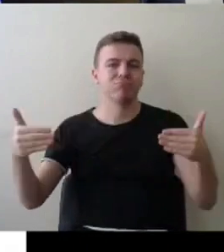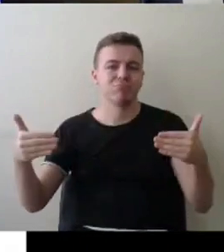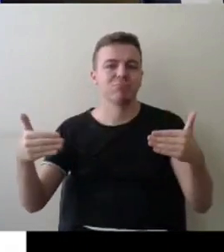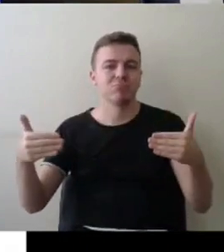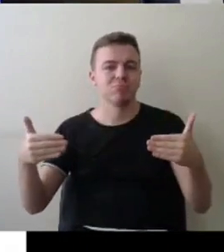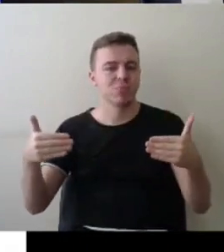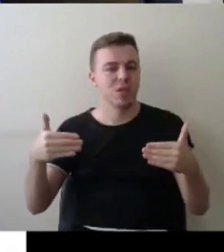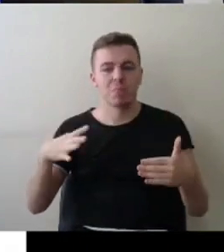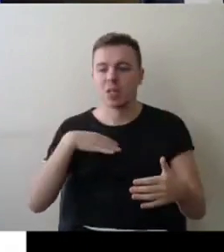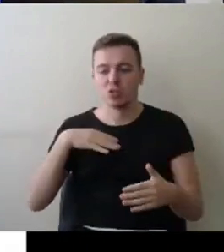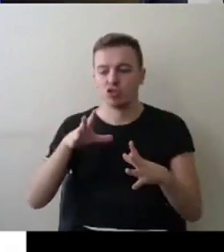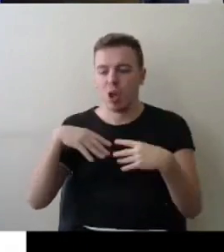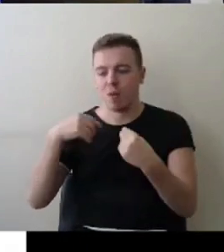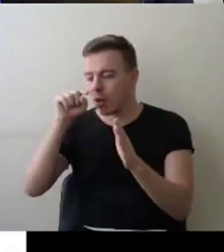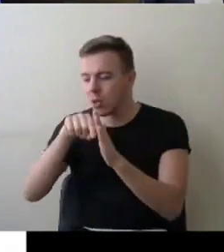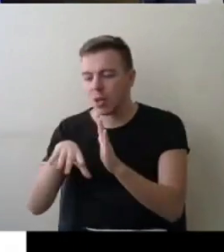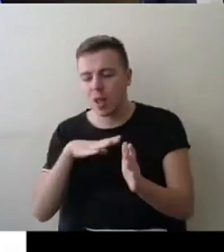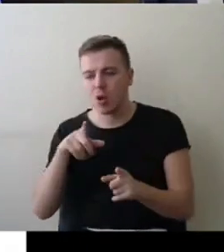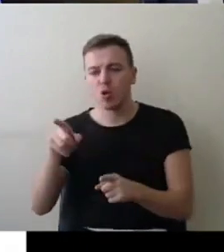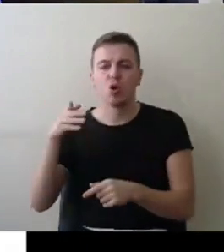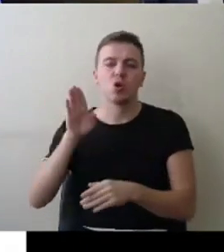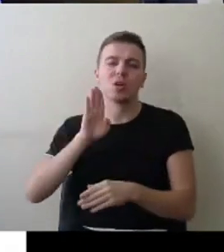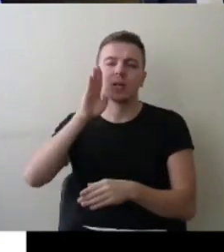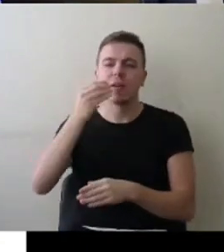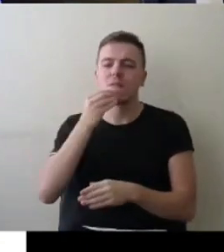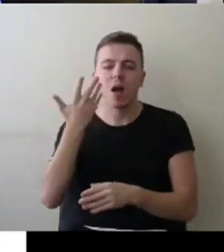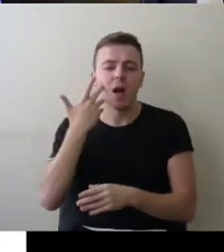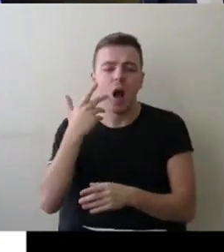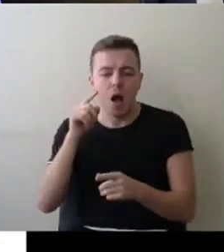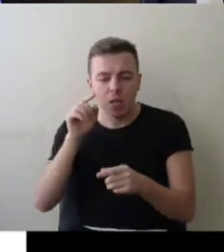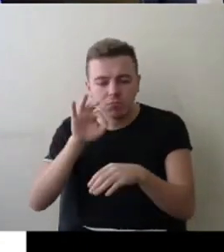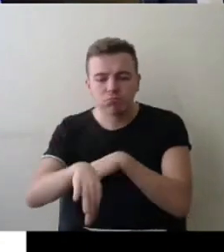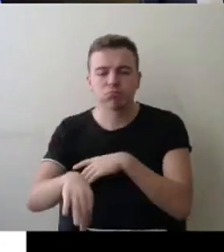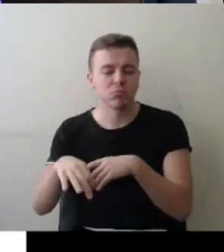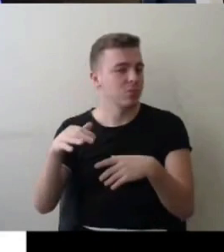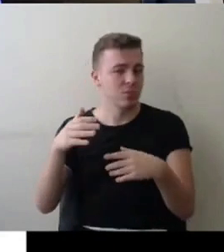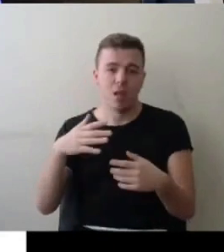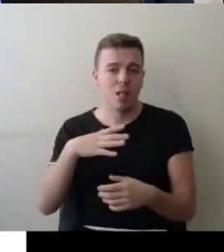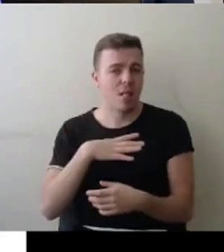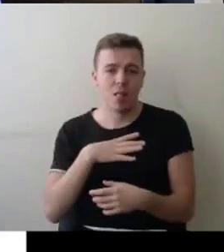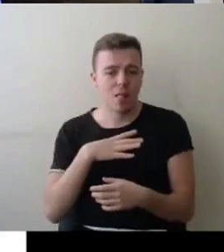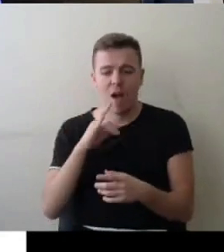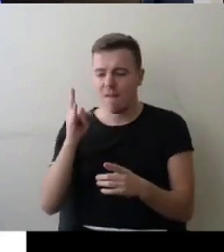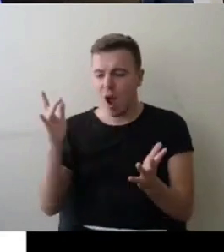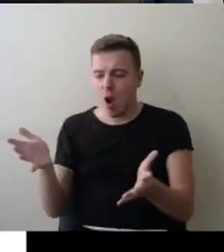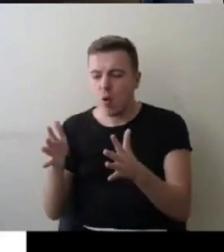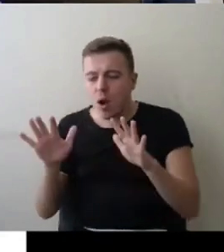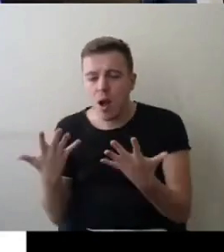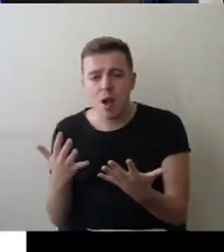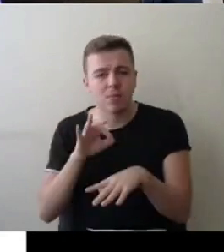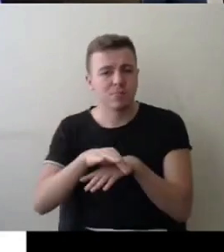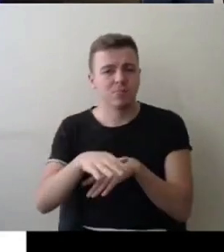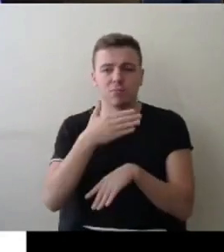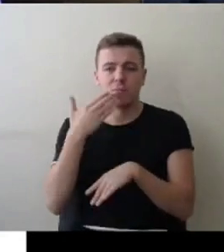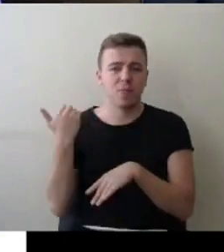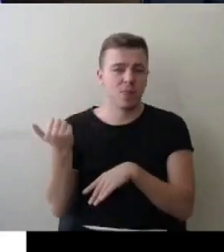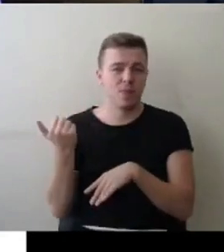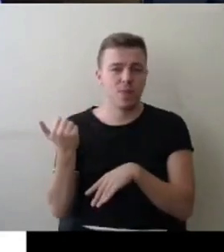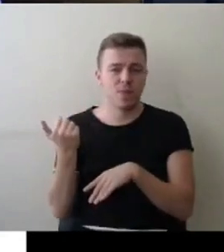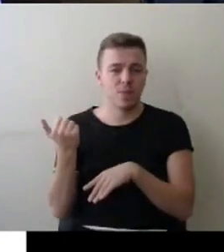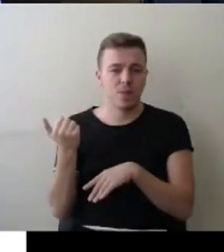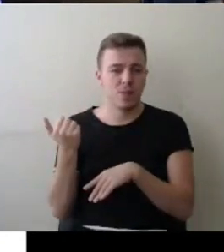tu gyventi, valgyk pusryčius tada, arba auglėk visiškai taip vaikus, nebent būtų smurtas ar tenai kiti